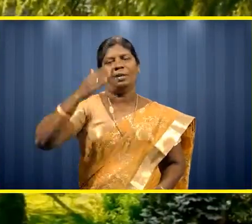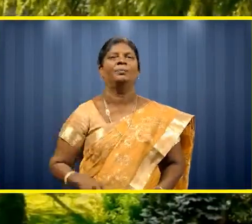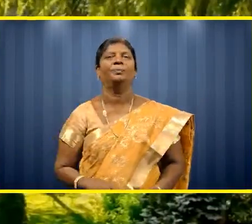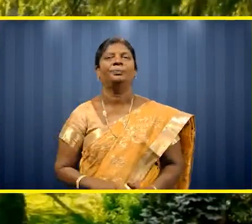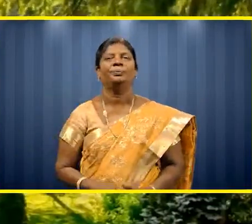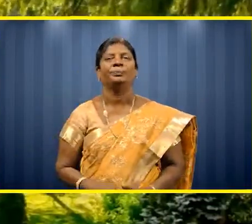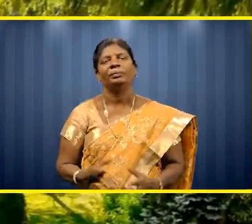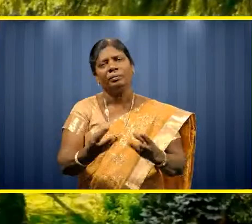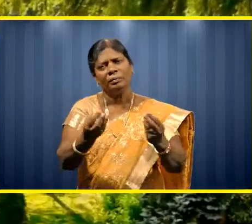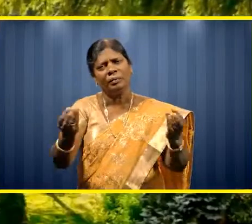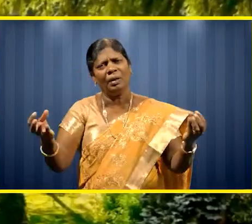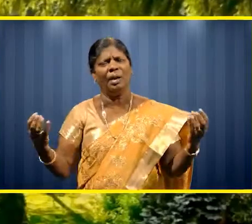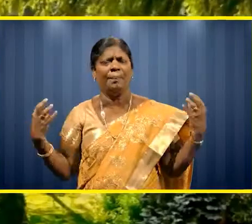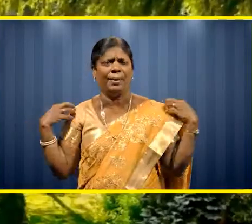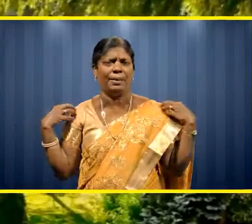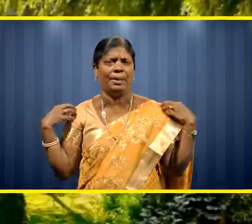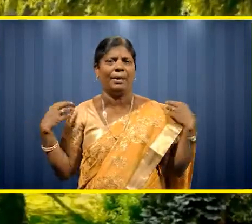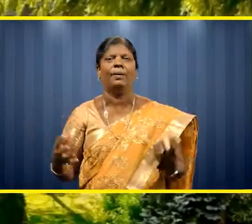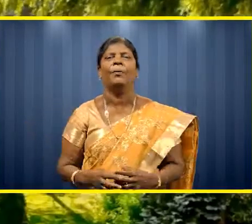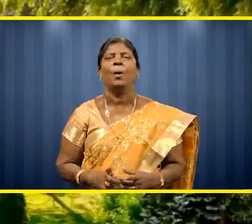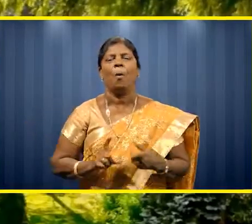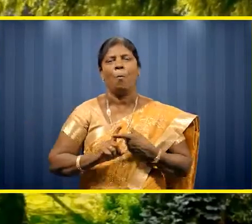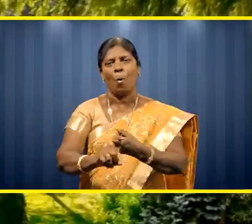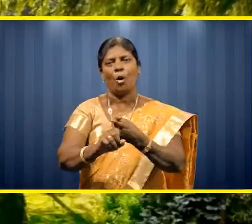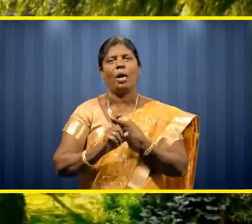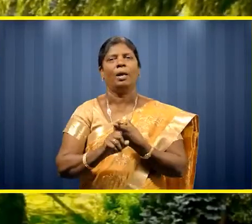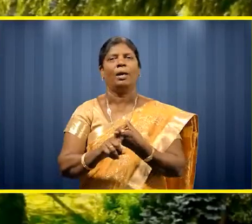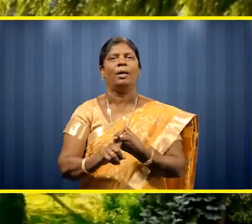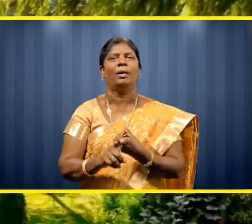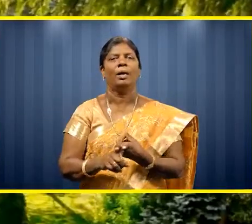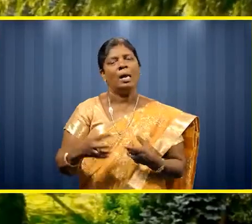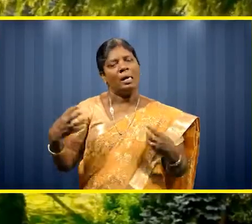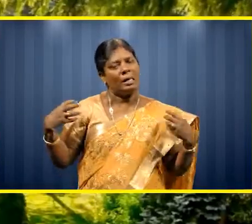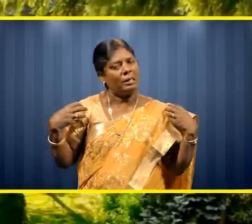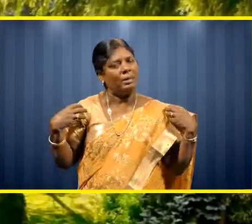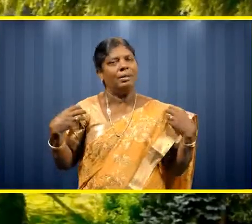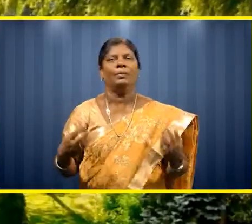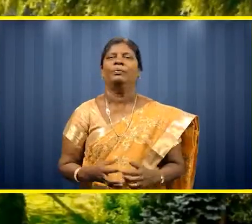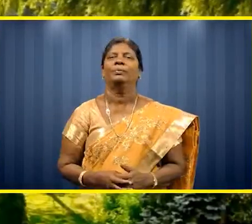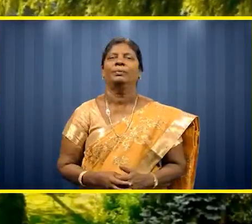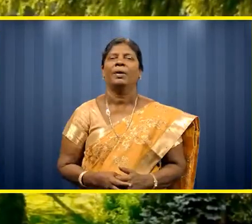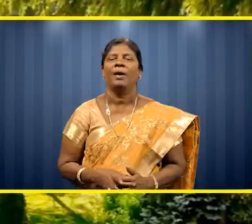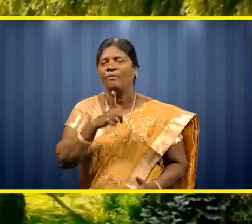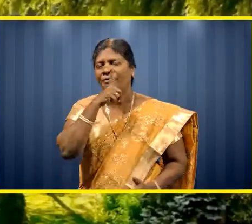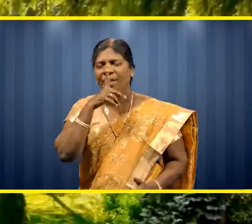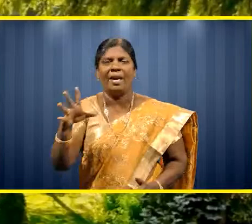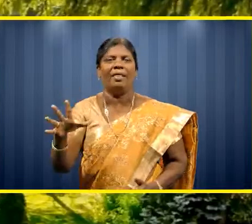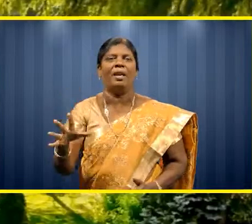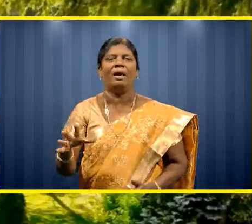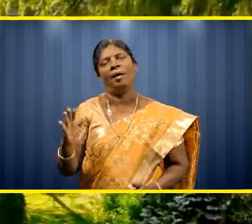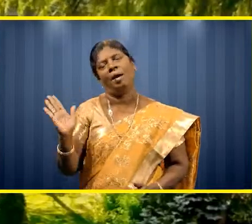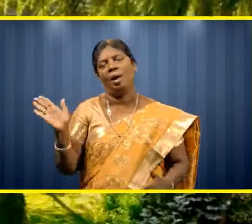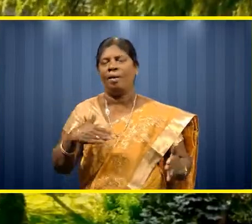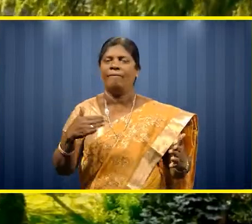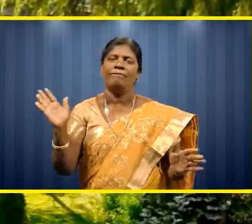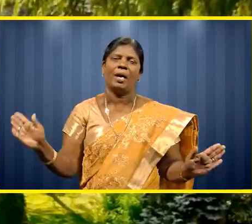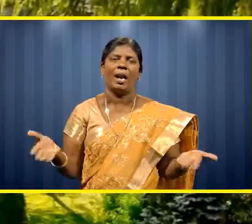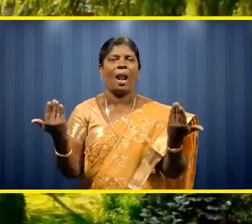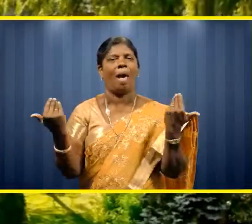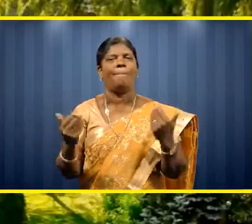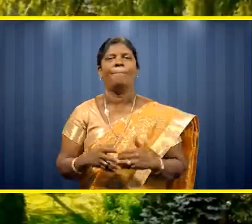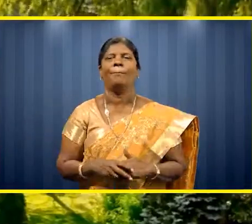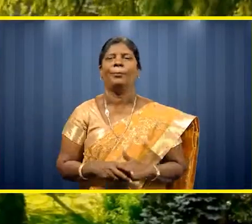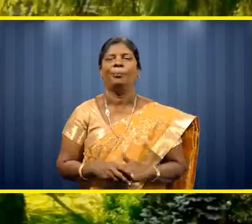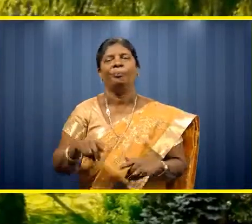வருடத்தில் அநேக பிரச்சனைகளையும் போராட்டங்களையும் கஷ்டங்களையும் வேதனைகளையும்